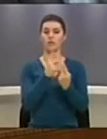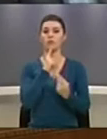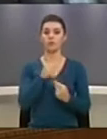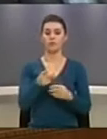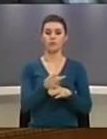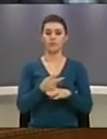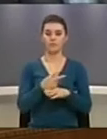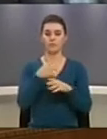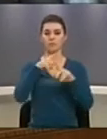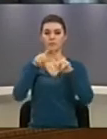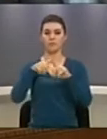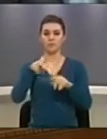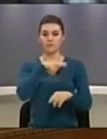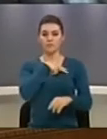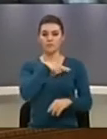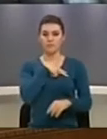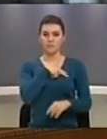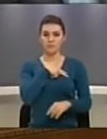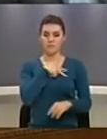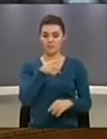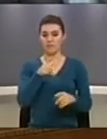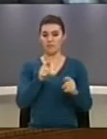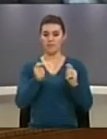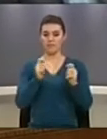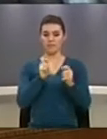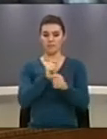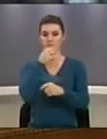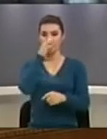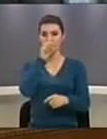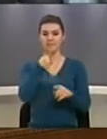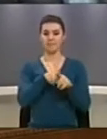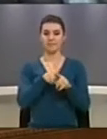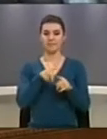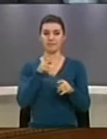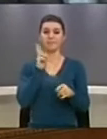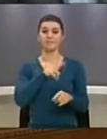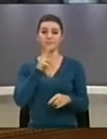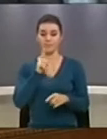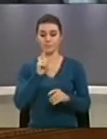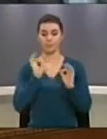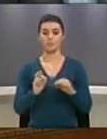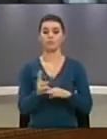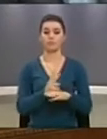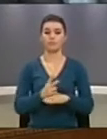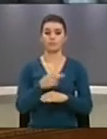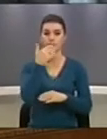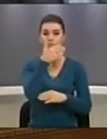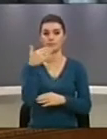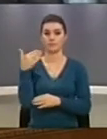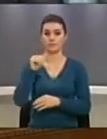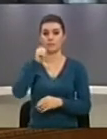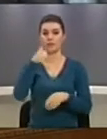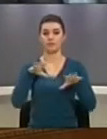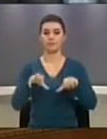financiare, kadrovike dhe tjera, në mënyrë që ta zhvillojë ndërmarrjen për ta shndruar atë në atë çfarë do duhet të ishte, që është, domethënë, motor dhe promotor